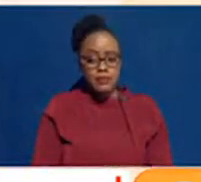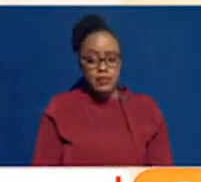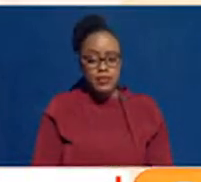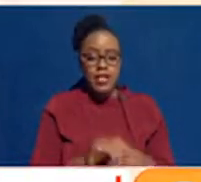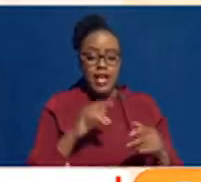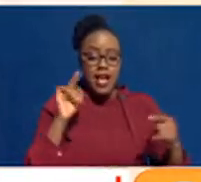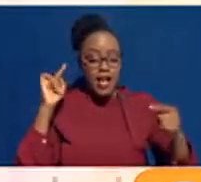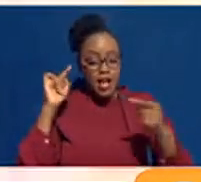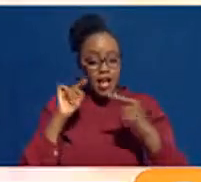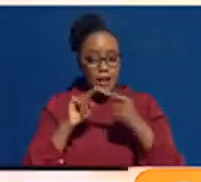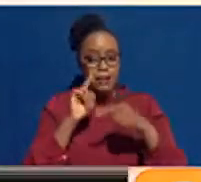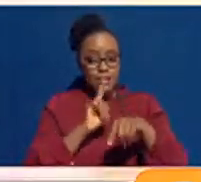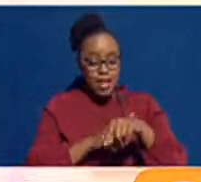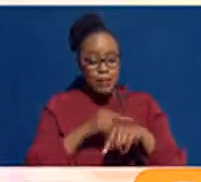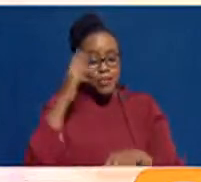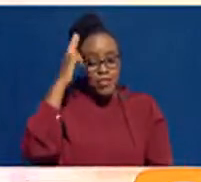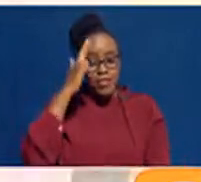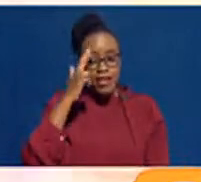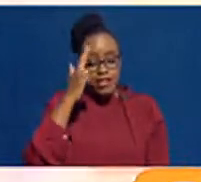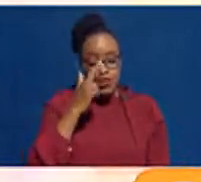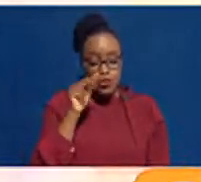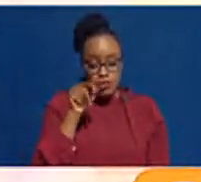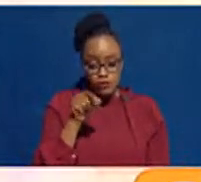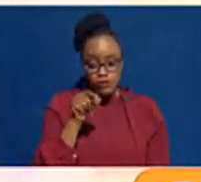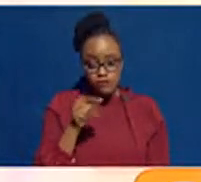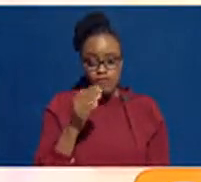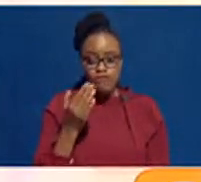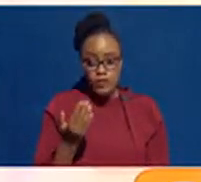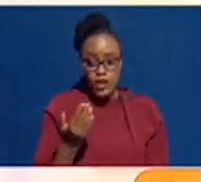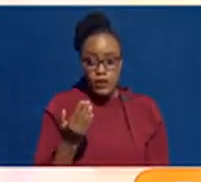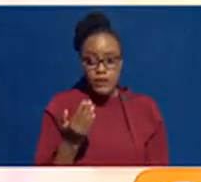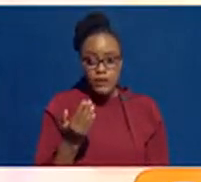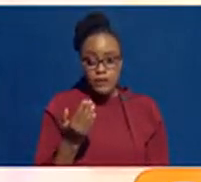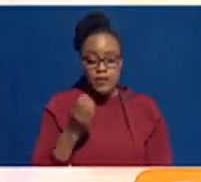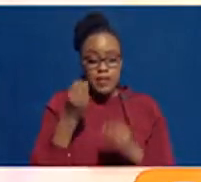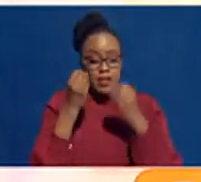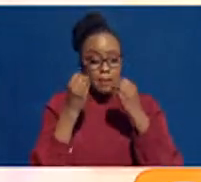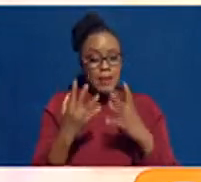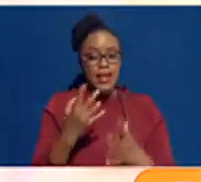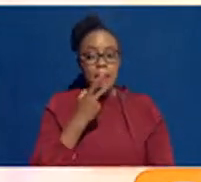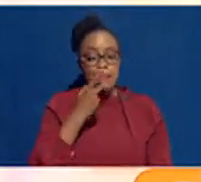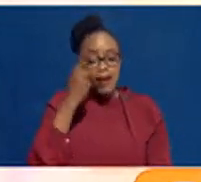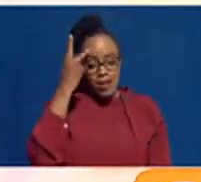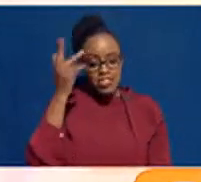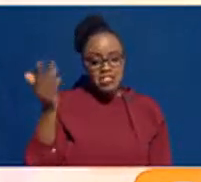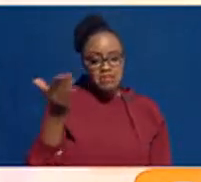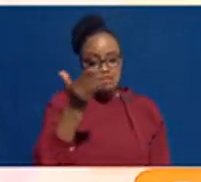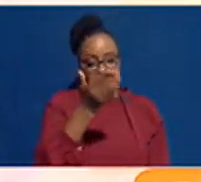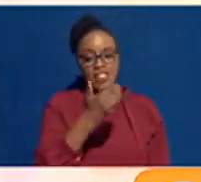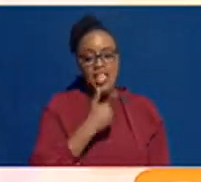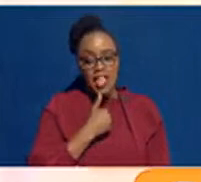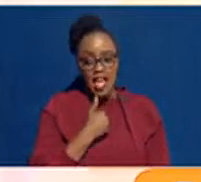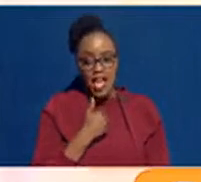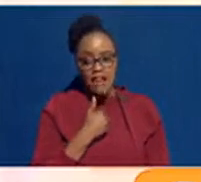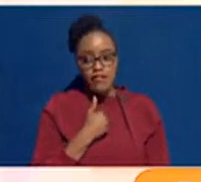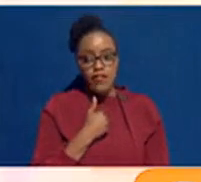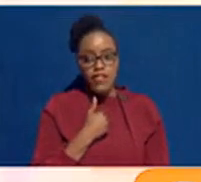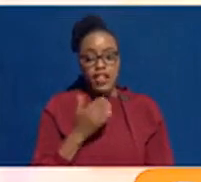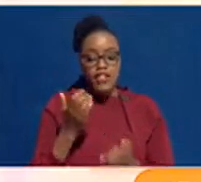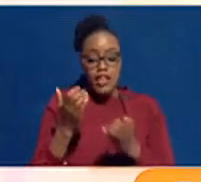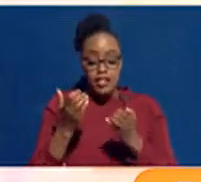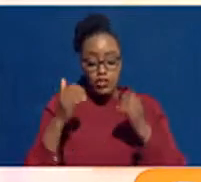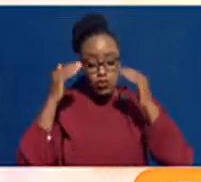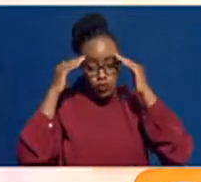And it is for the reason that many parents need to keep an